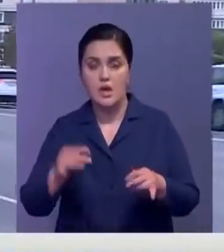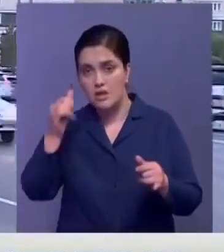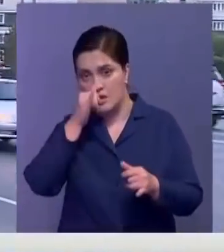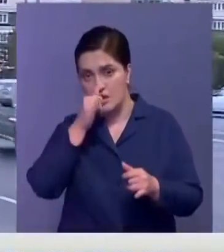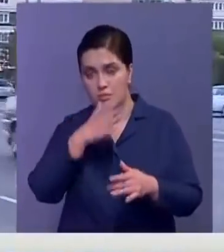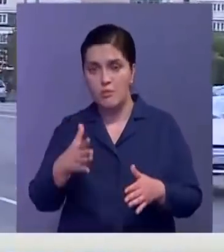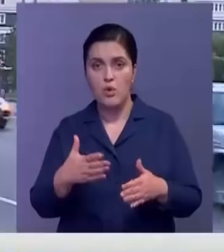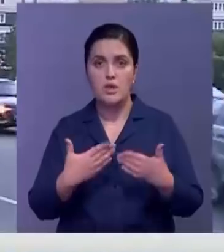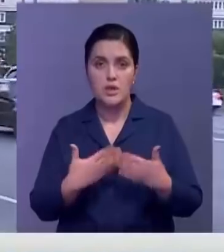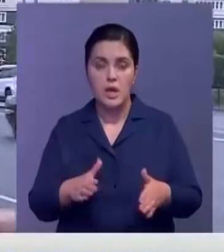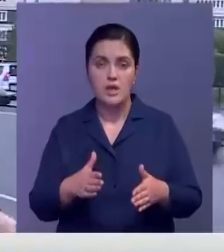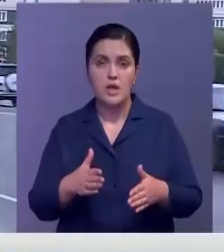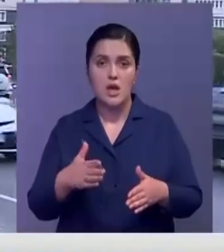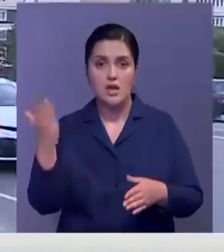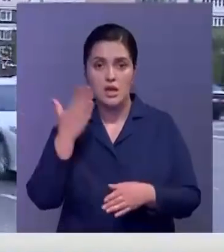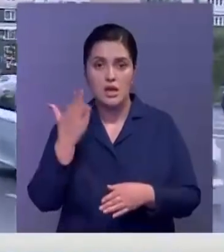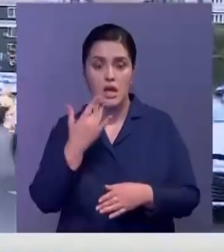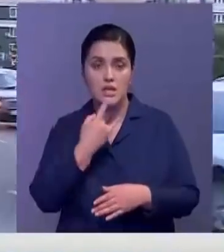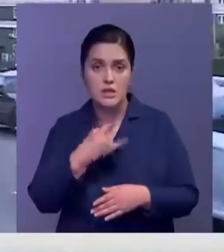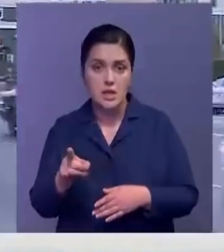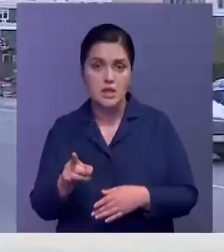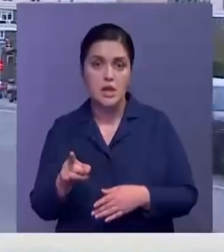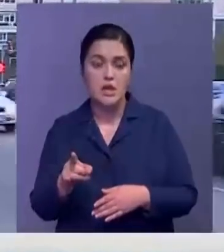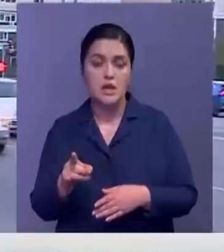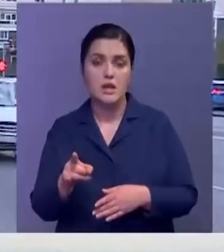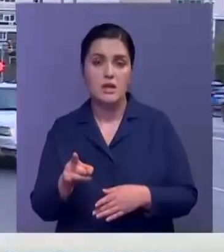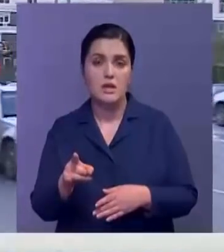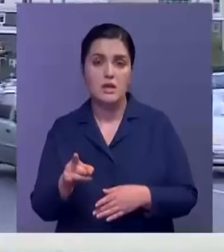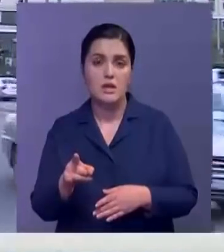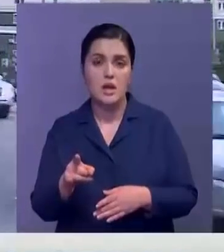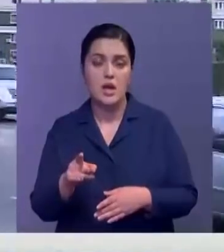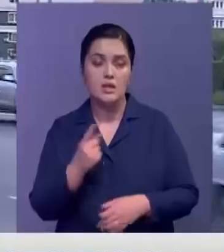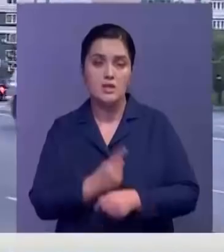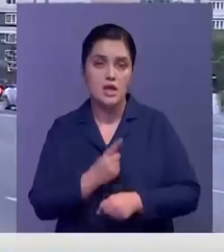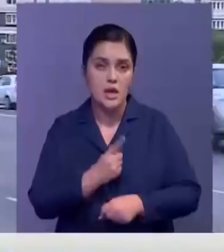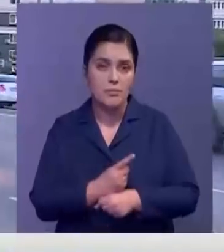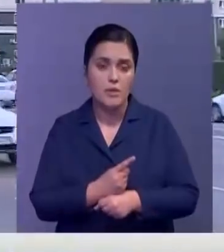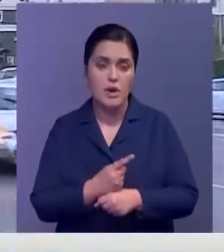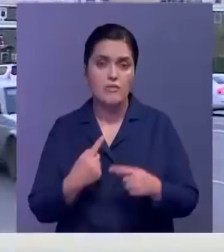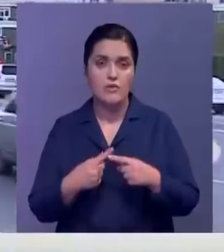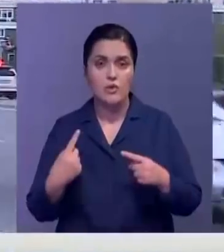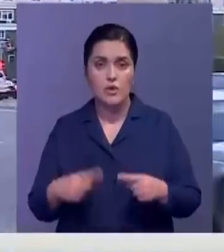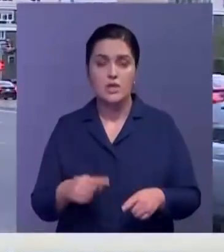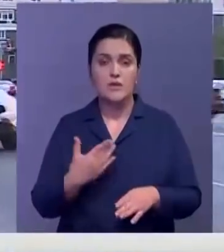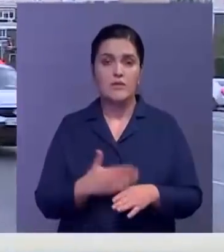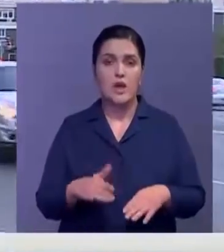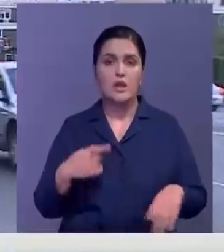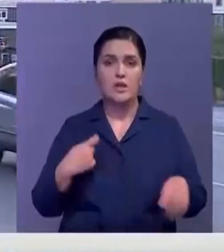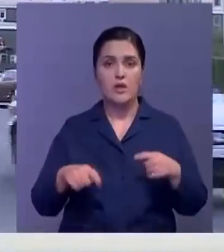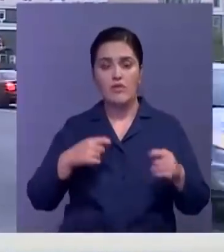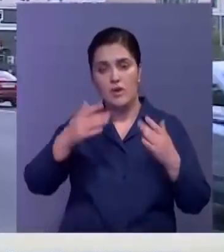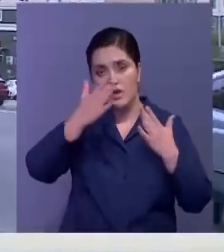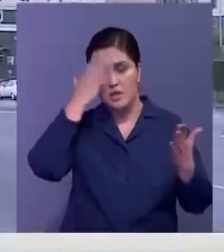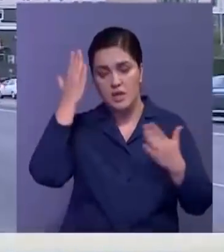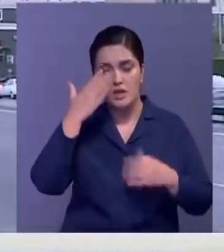50% рассадкой. Есть ограничения и в других сферах, то есть торгово-развлекательные центры по выходным не работают. Но при